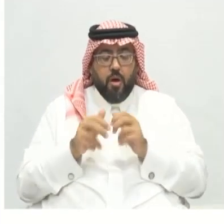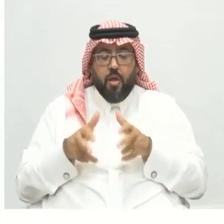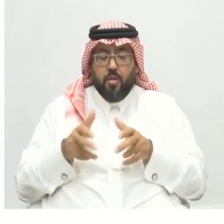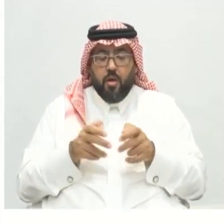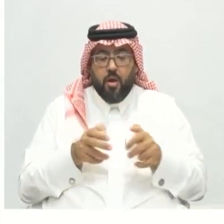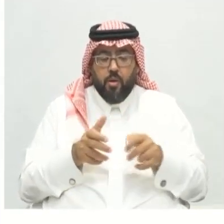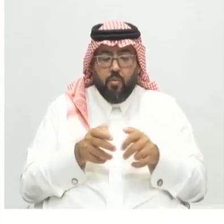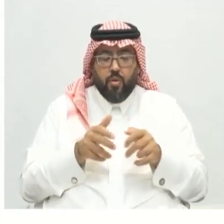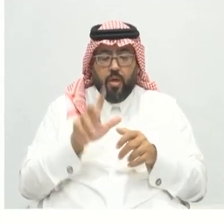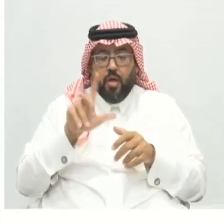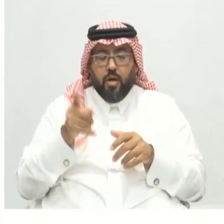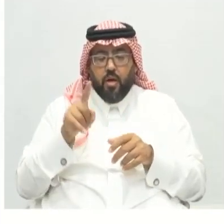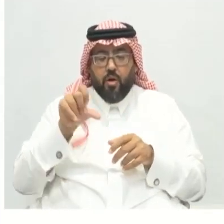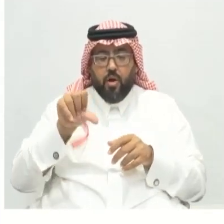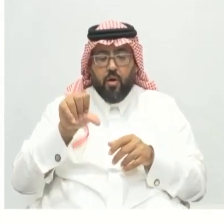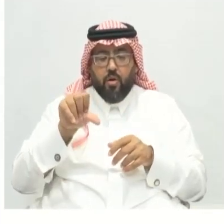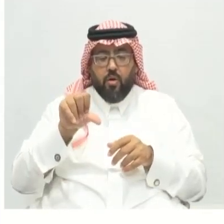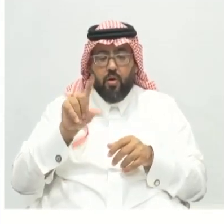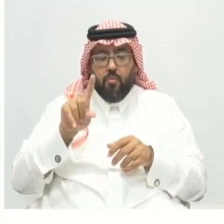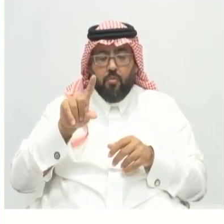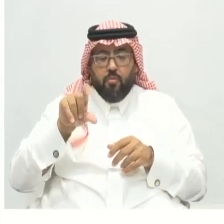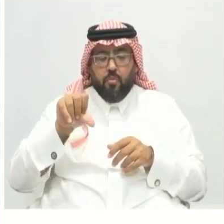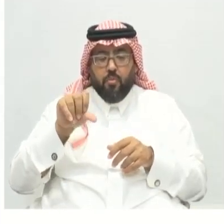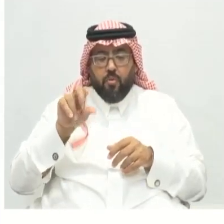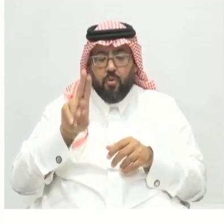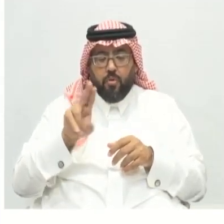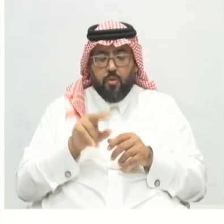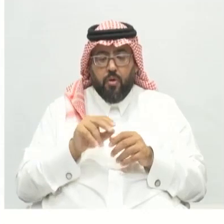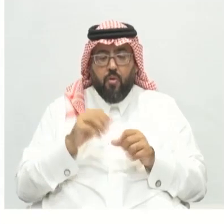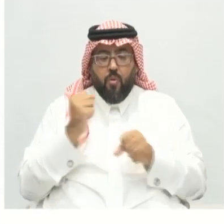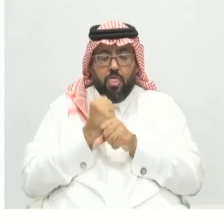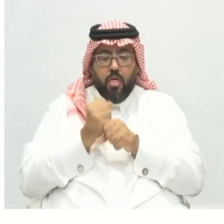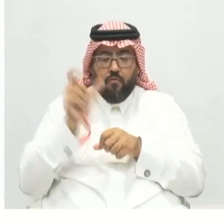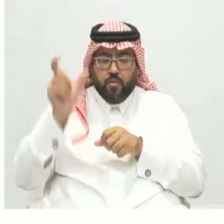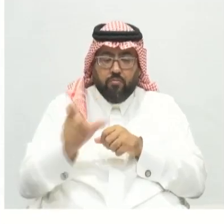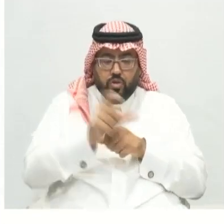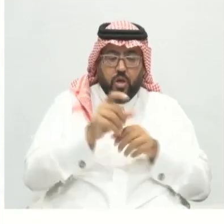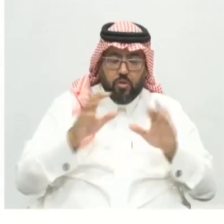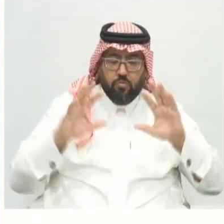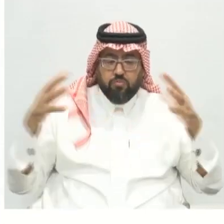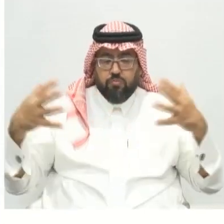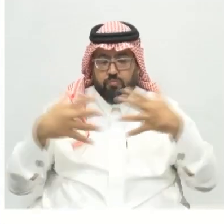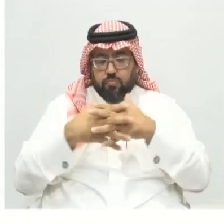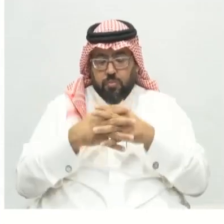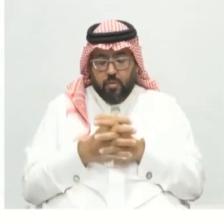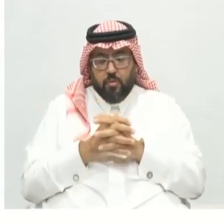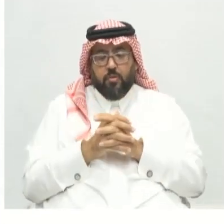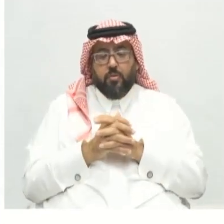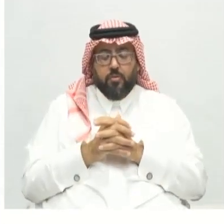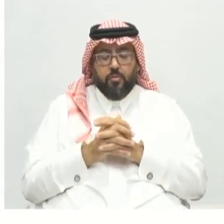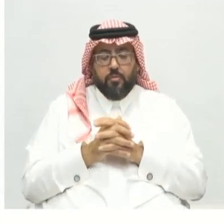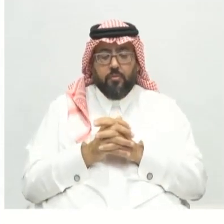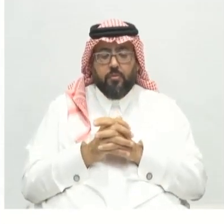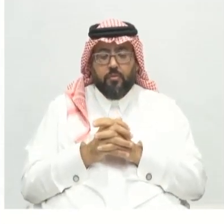الخطه اثنين توظيف فريق عمل المشروع لمسابقه الروبوت يقوم بتوظيف فريق العمل